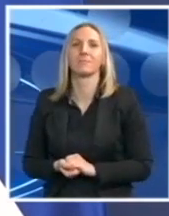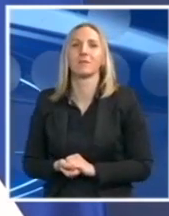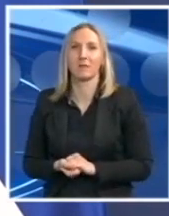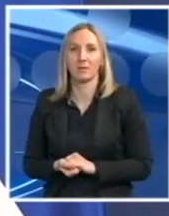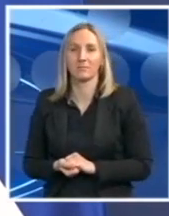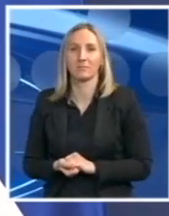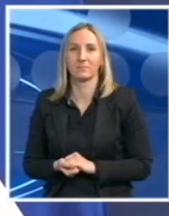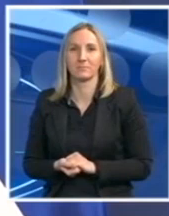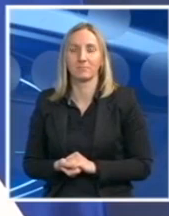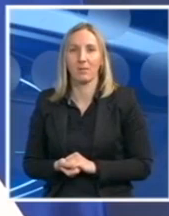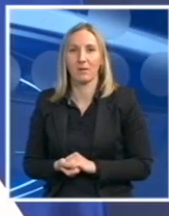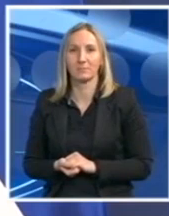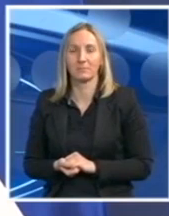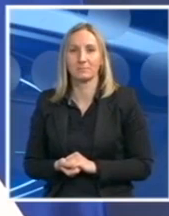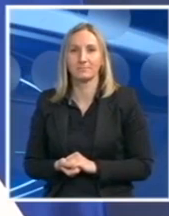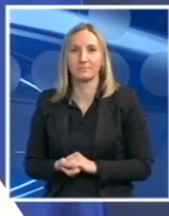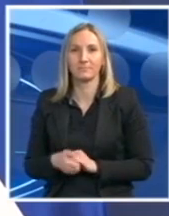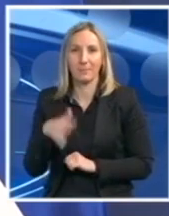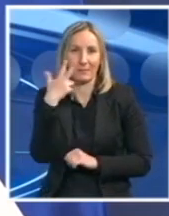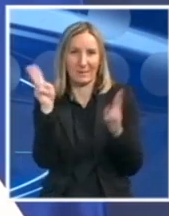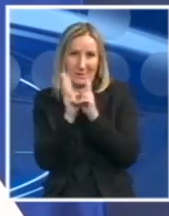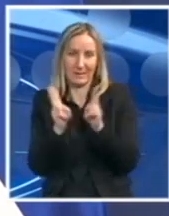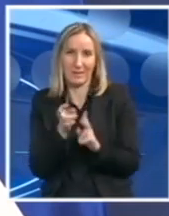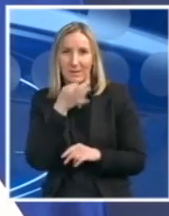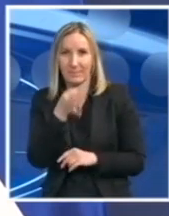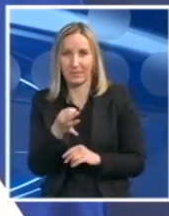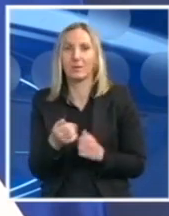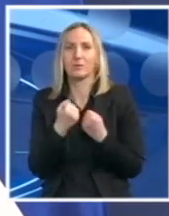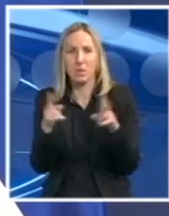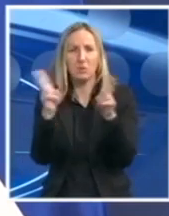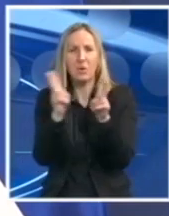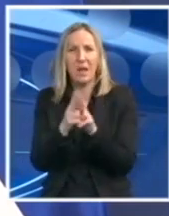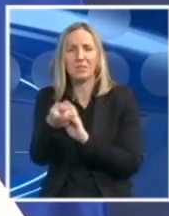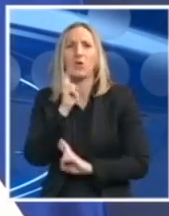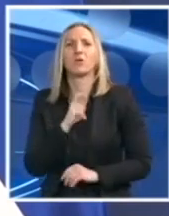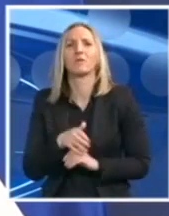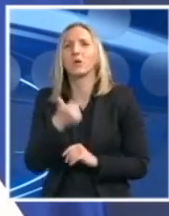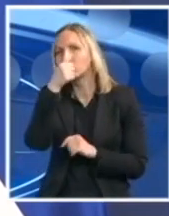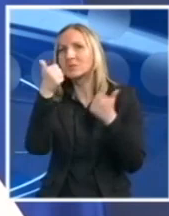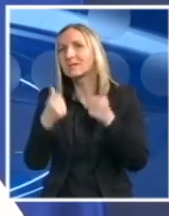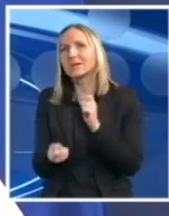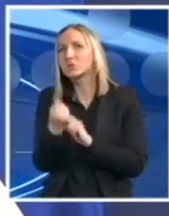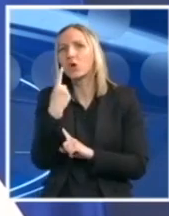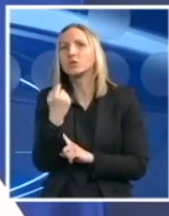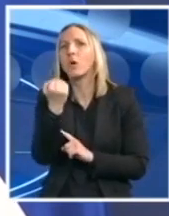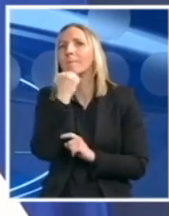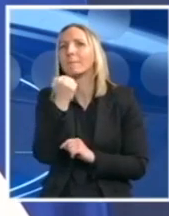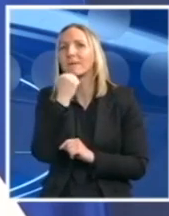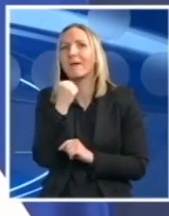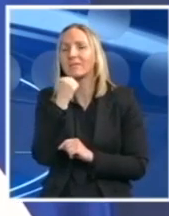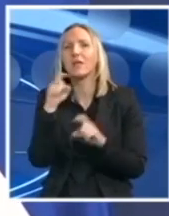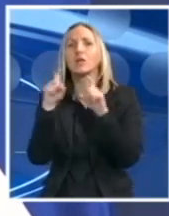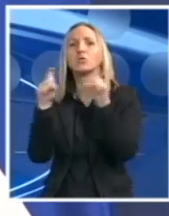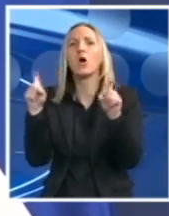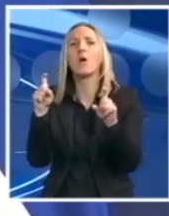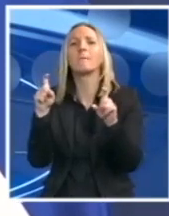Đorđe. Đorđe Kostić, Al Jazeera. Evo, tri blic pitanja i kratki odgovor i slobodno. Šta se danas dešava u privatnim domovima za stare